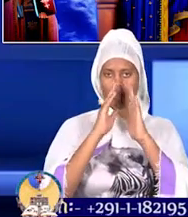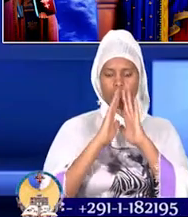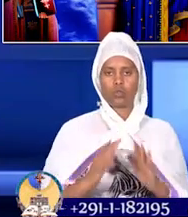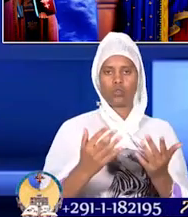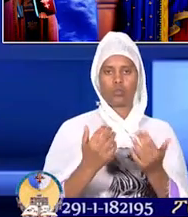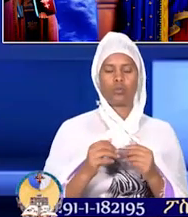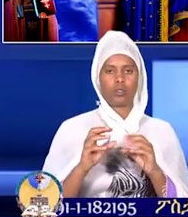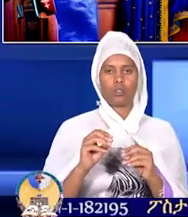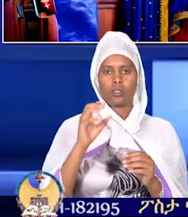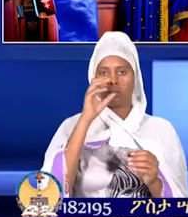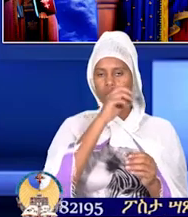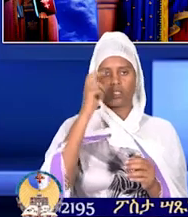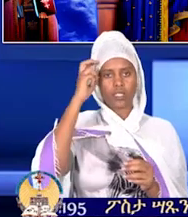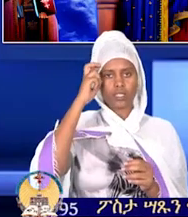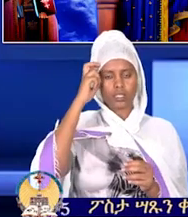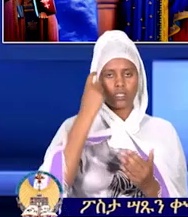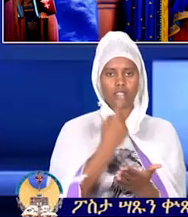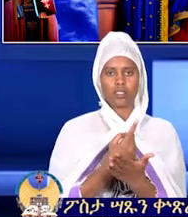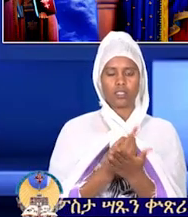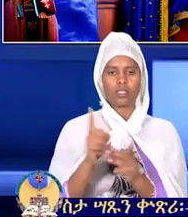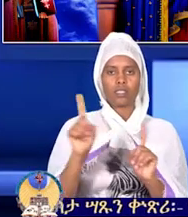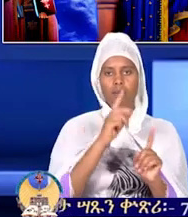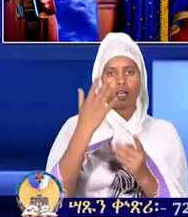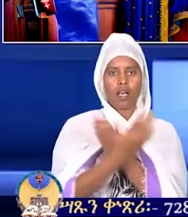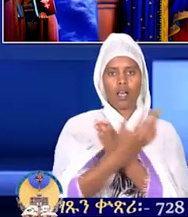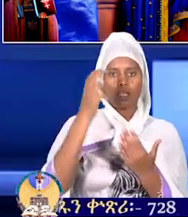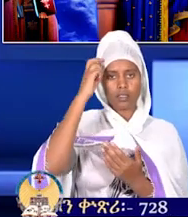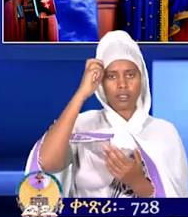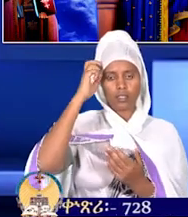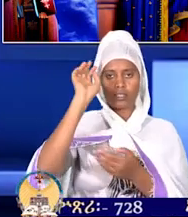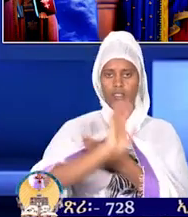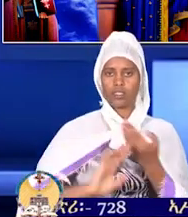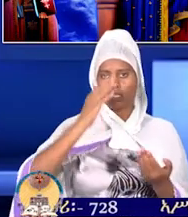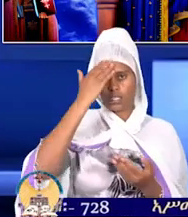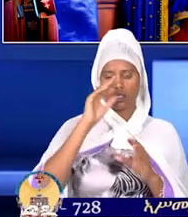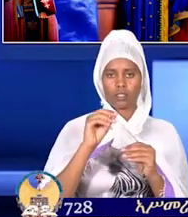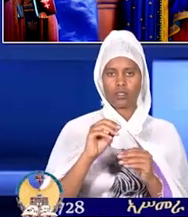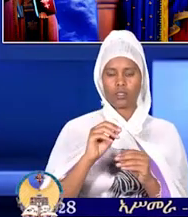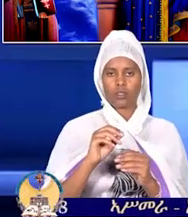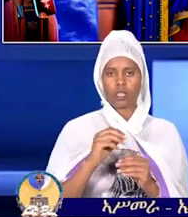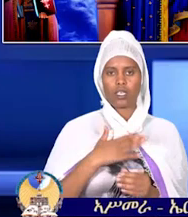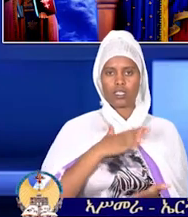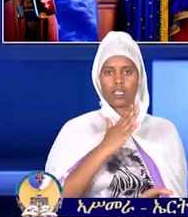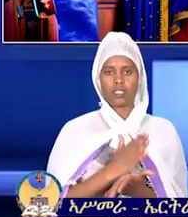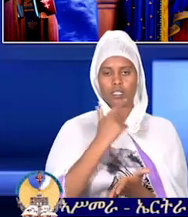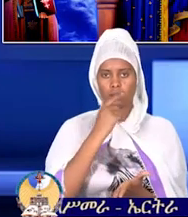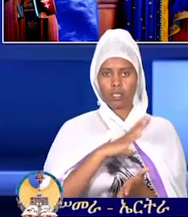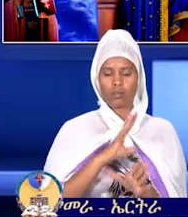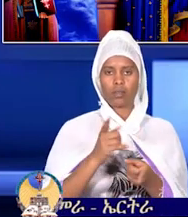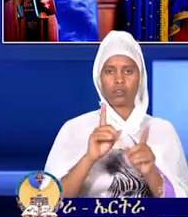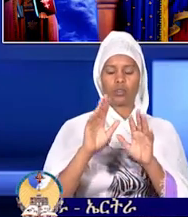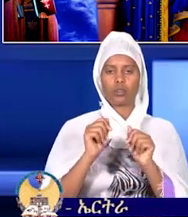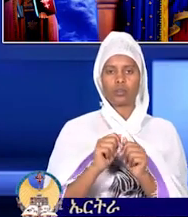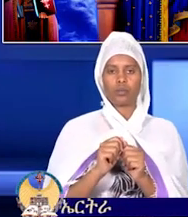منفس قدس النقبال الليو مستعر نسحى يدلينا سبكا يتنسحى كدحنا يكئلنيو أنا تسعادق